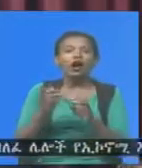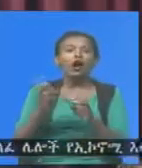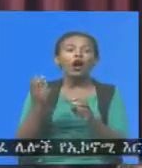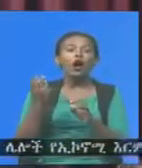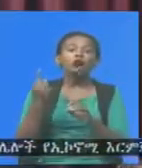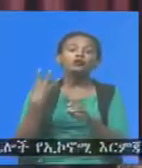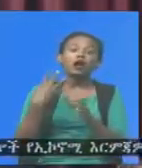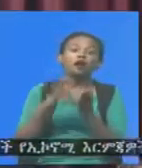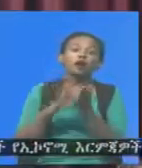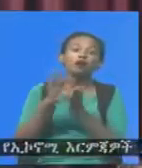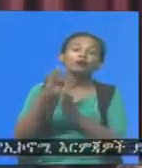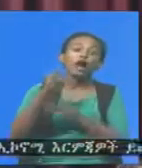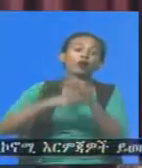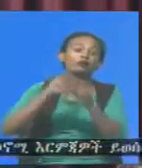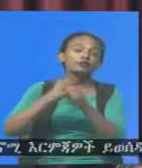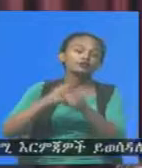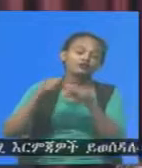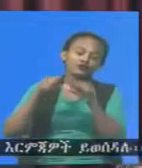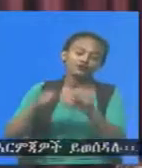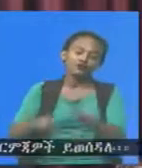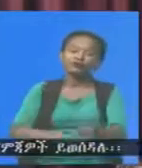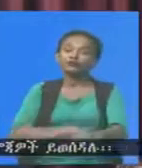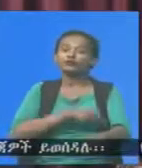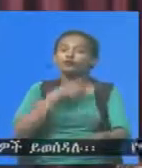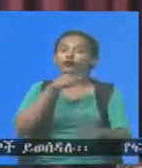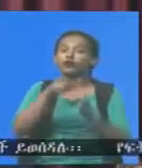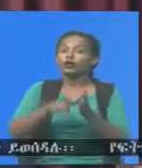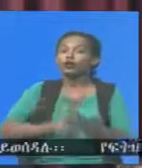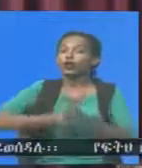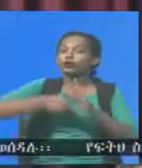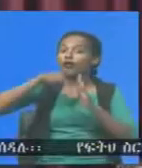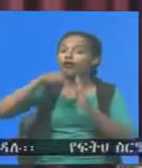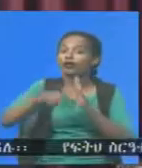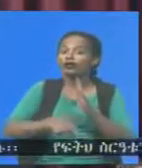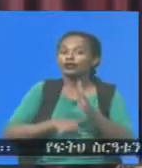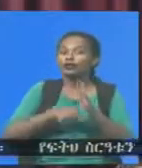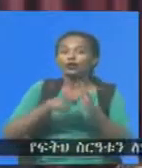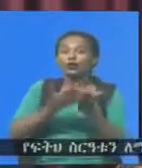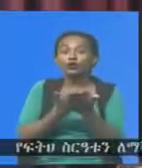ኖረናል ጉዳዩን እንቀጥል ያንቀጥል